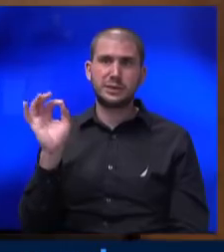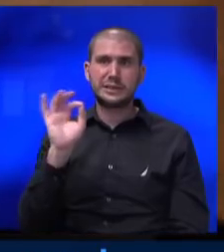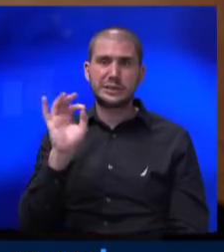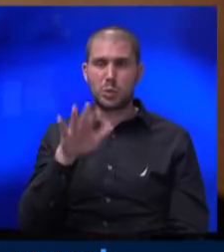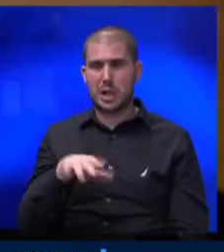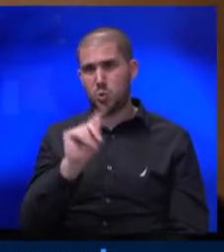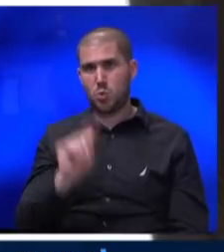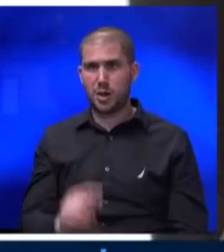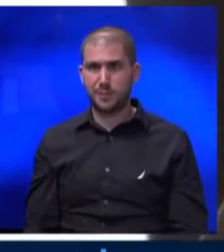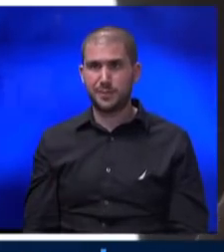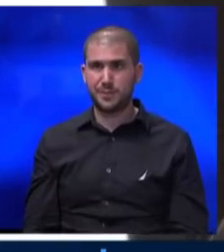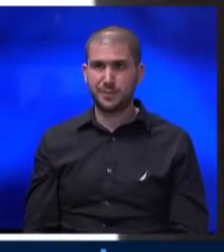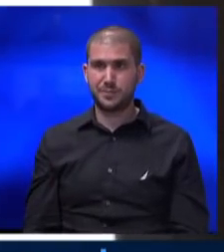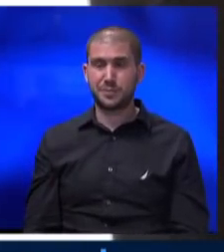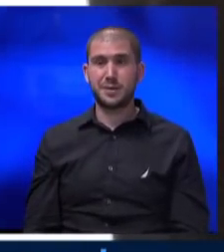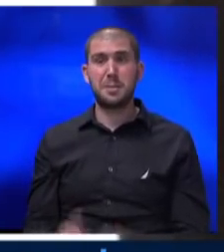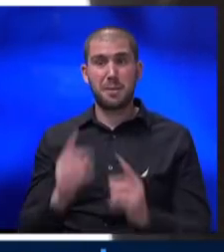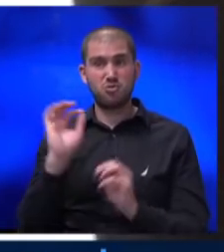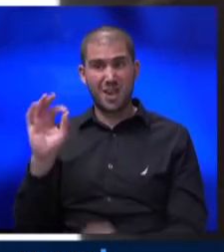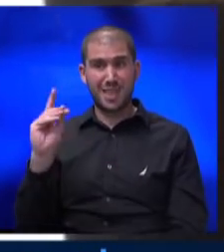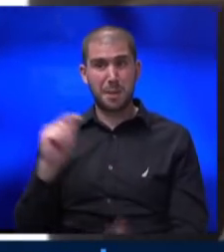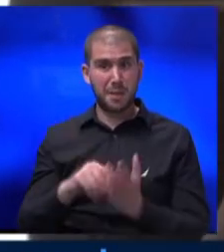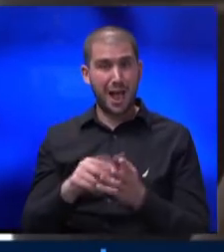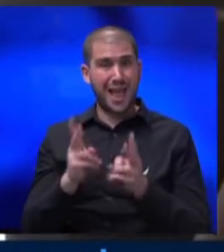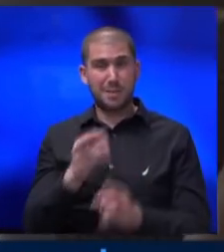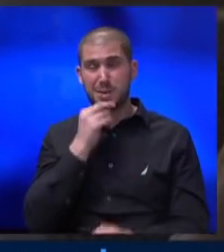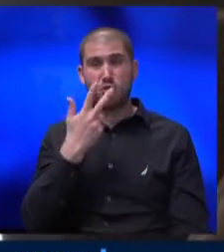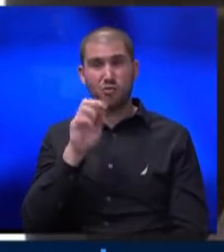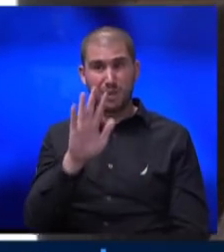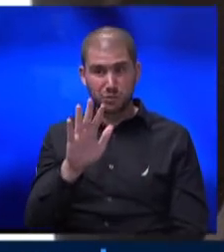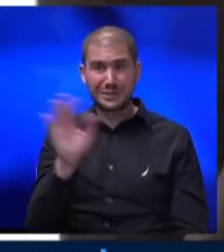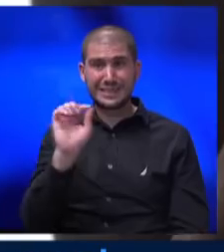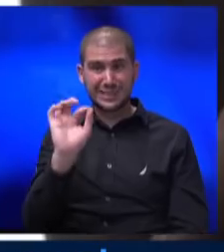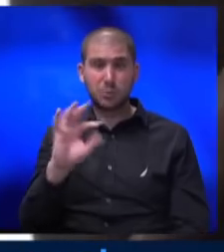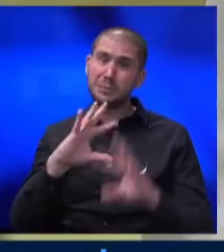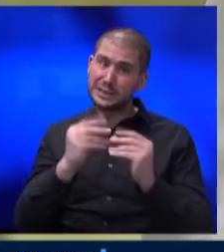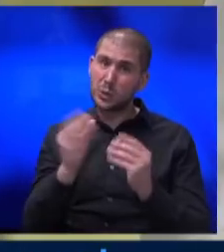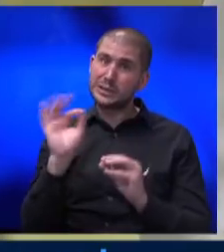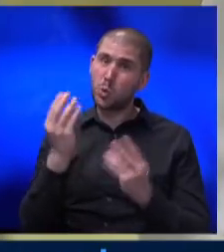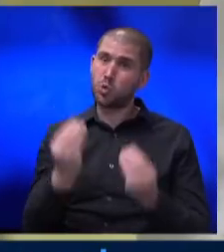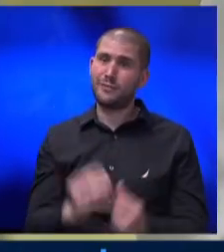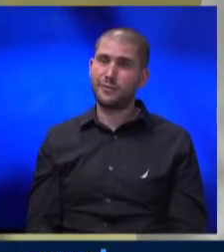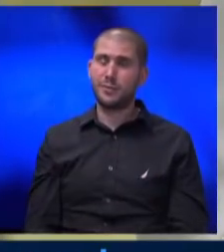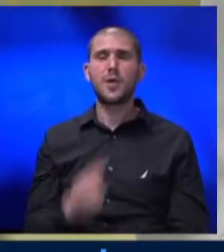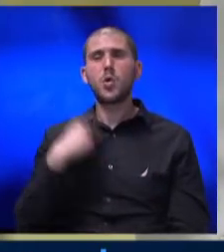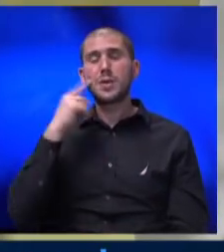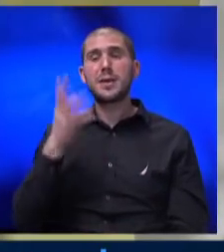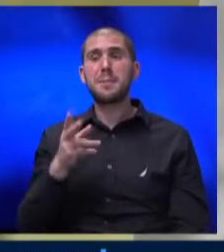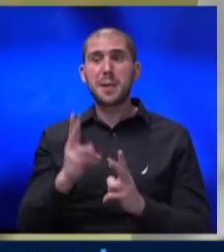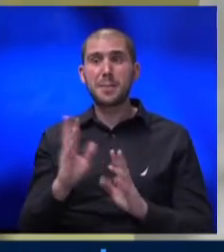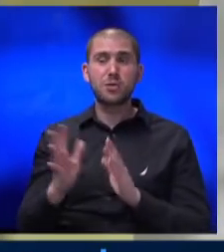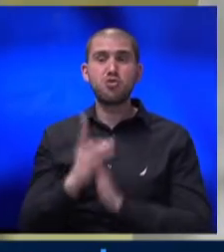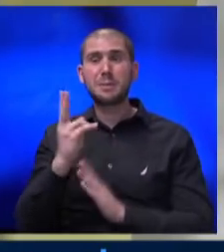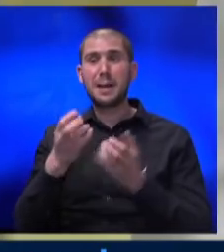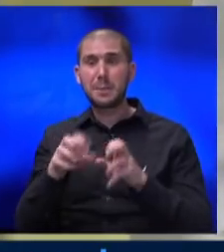מ-30% סיכוי לילד. אז במקרה שלך, דניאל, בגלל שהקפאת בגיל 35, אז הסיכוי הוא סך הכל סיכוי טוב. אנחנו יודעים שאם מחפים בערך 12